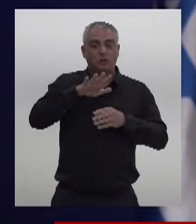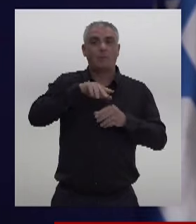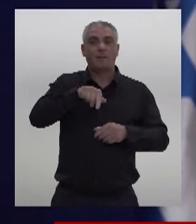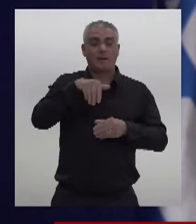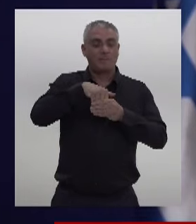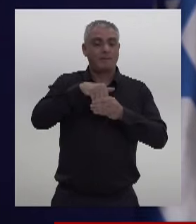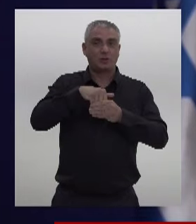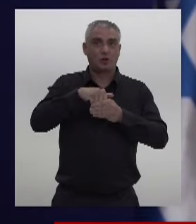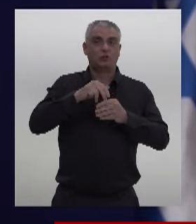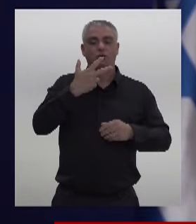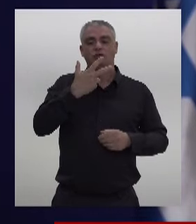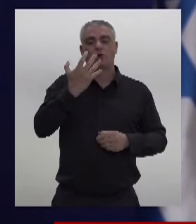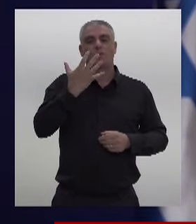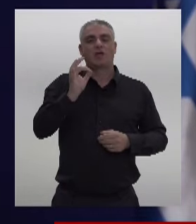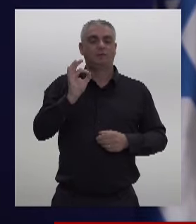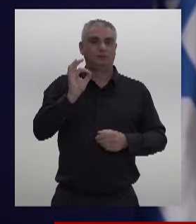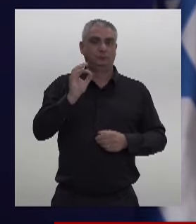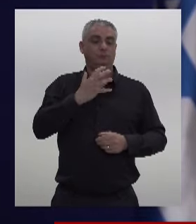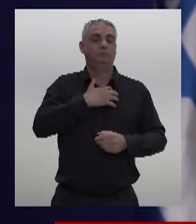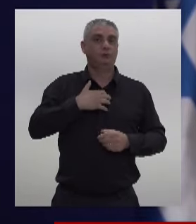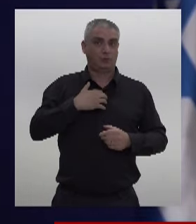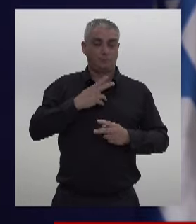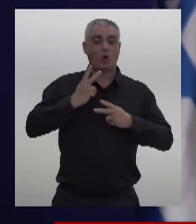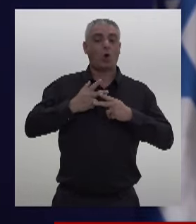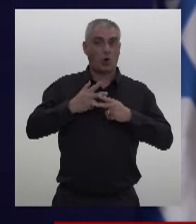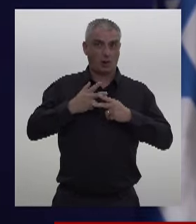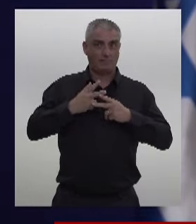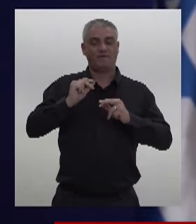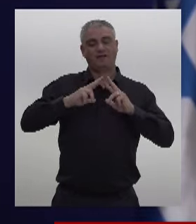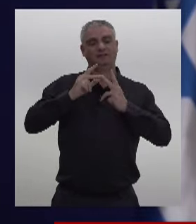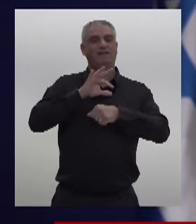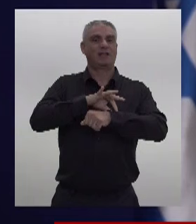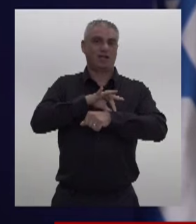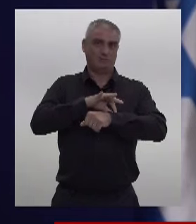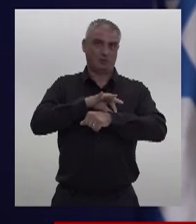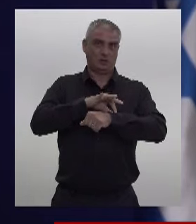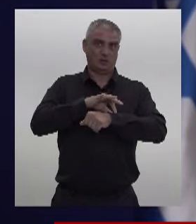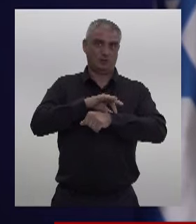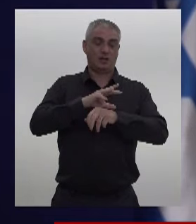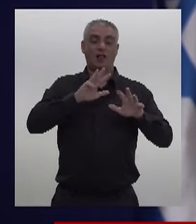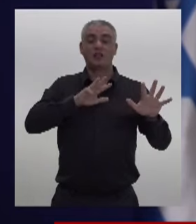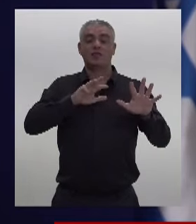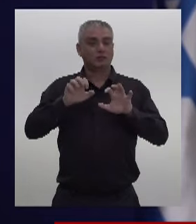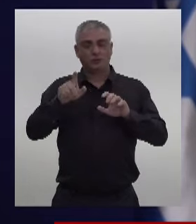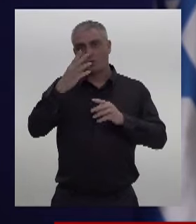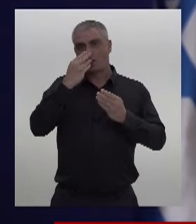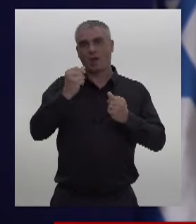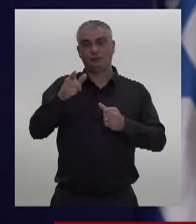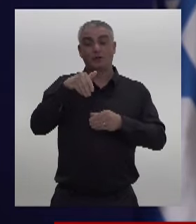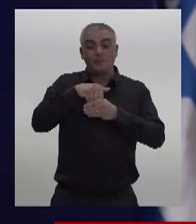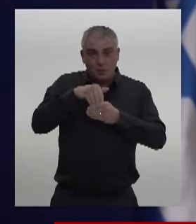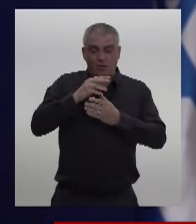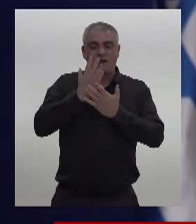מתוכם 350 פצועים חולים וצוות רפואי 900 חשודים מתוכם